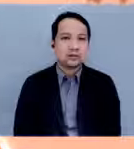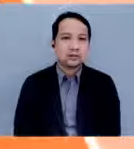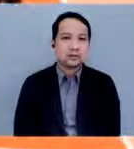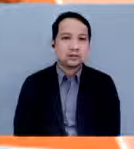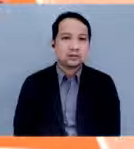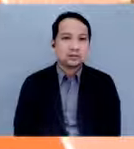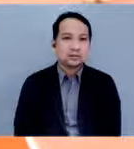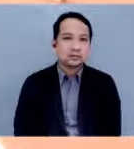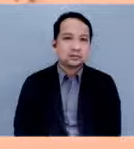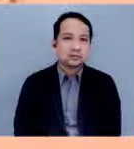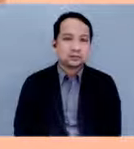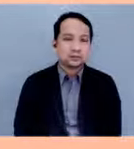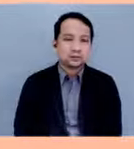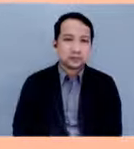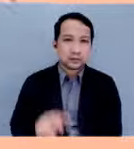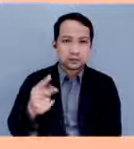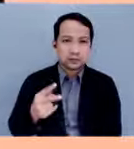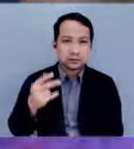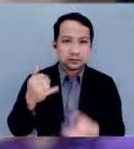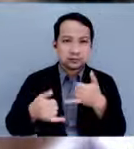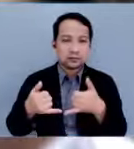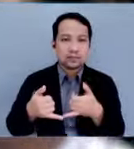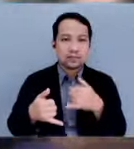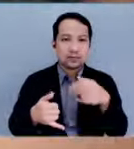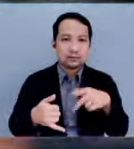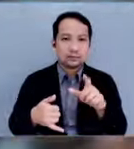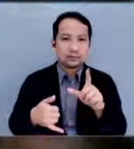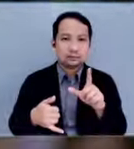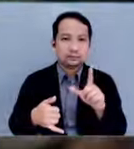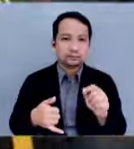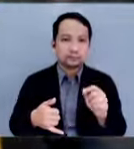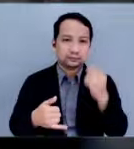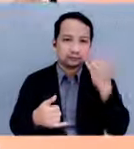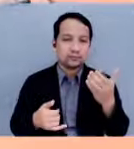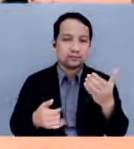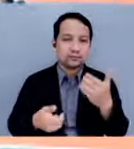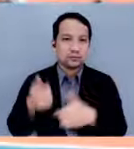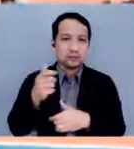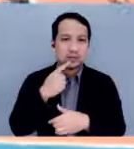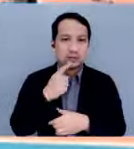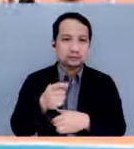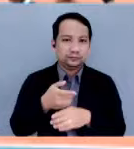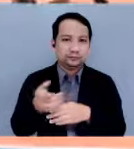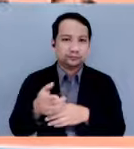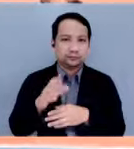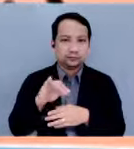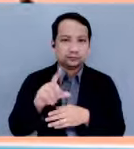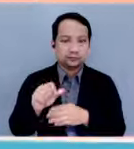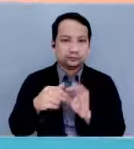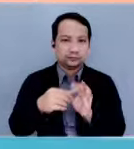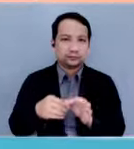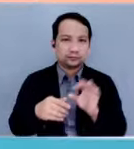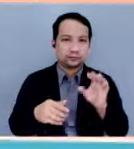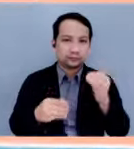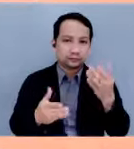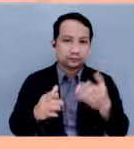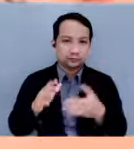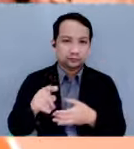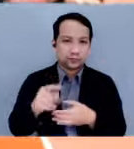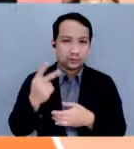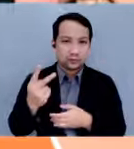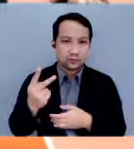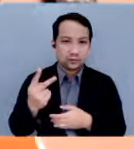Sa second game, winakasan ng PLDT High Speed Hitters ang undefeated streak ng Choco Mucho Flying Titans. 2 sets to none